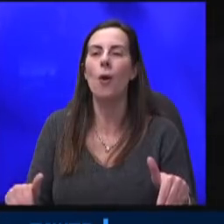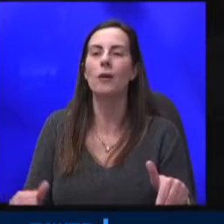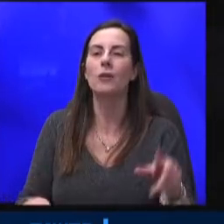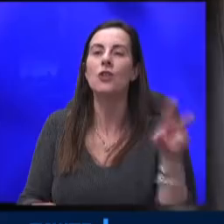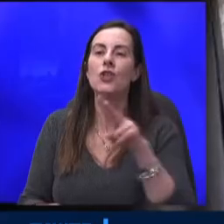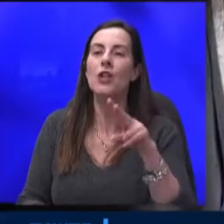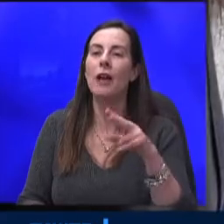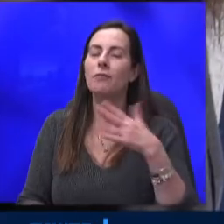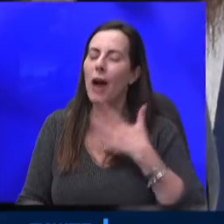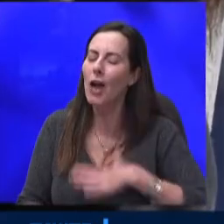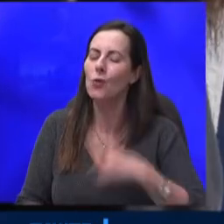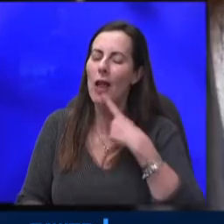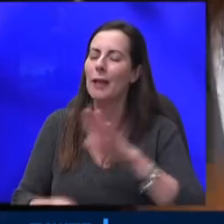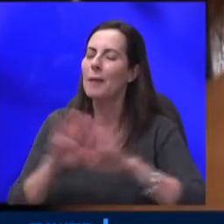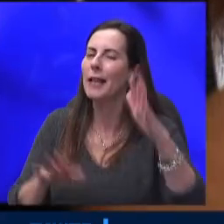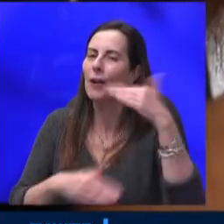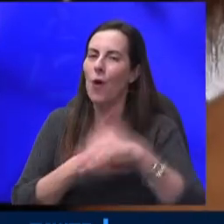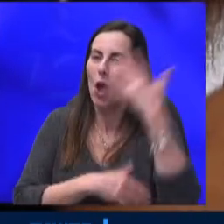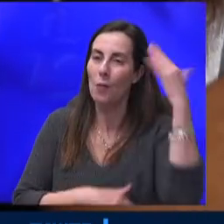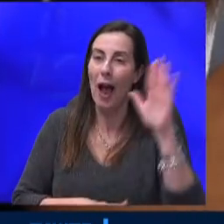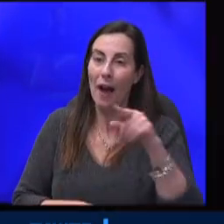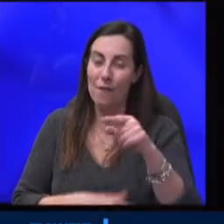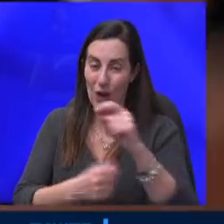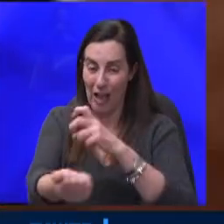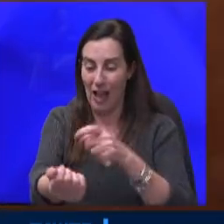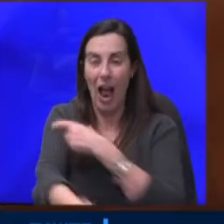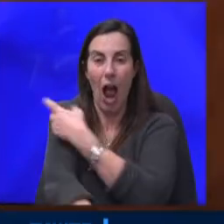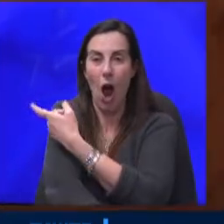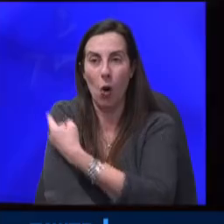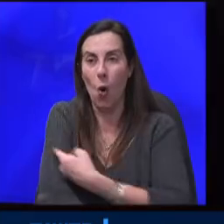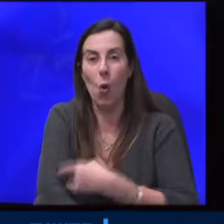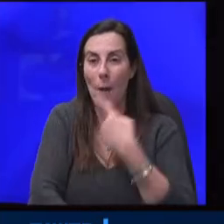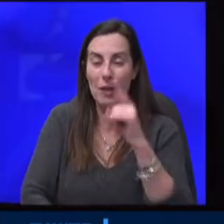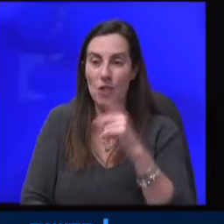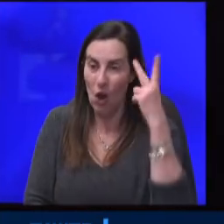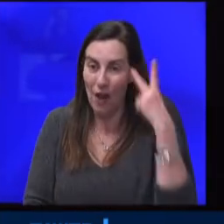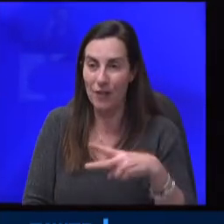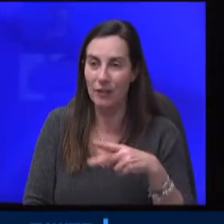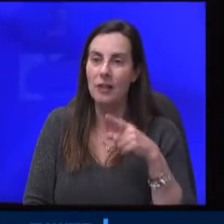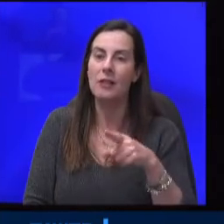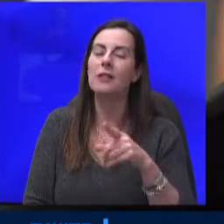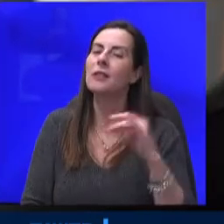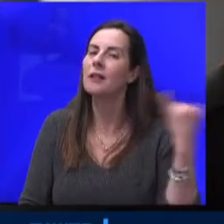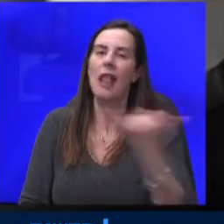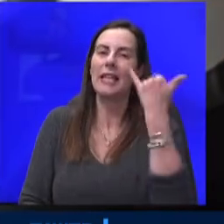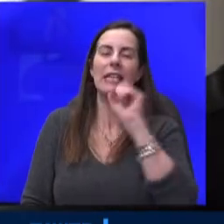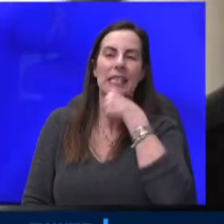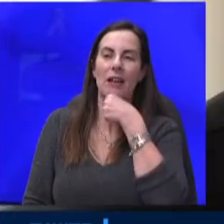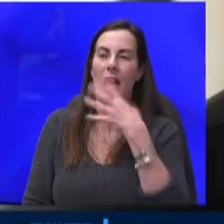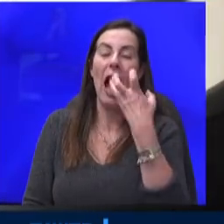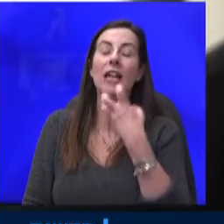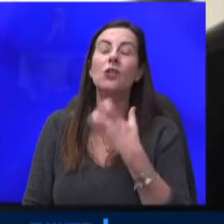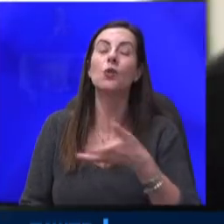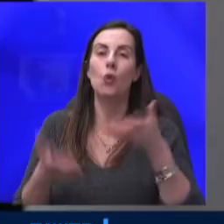למתאמנים שלהם. אפילו הקעקוע על היד הבהיר למי שלא הבין שזה לנצח. עצוב מאוד. עצוב